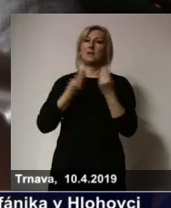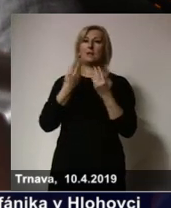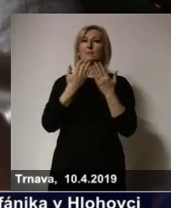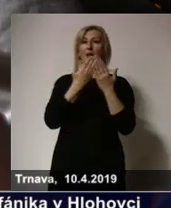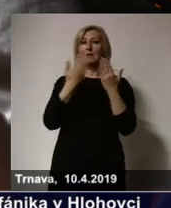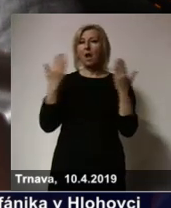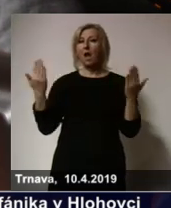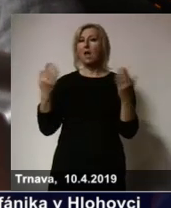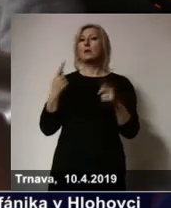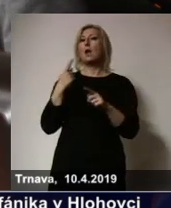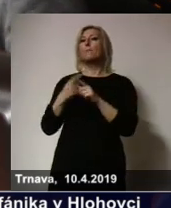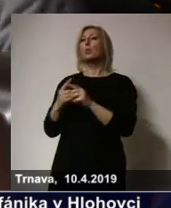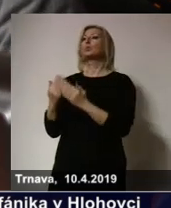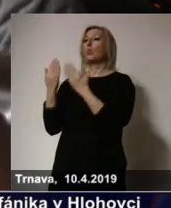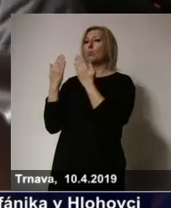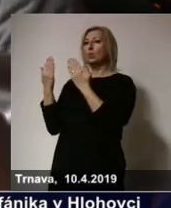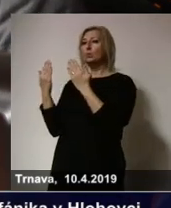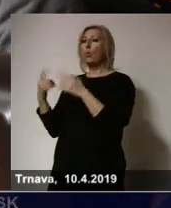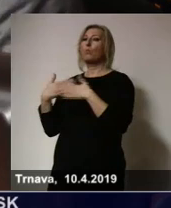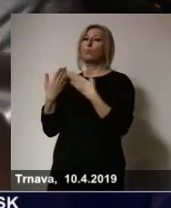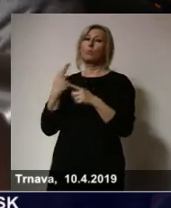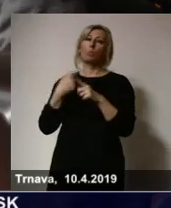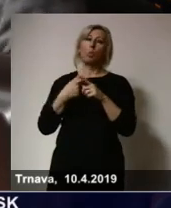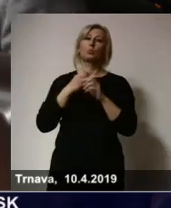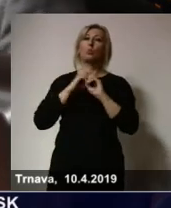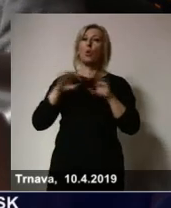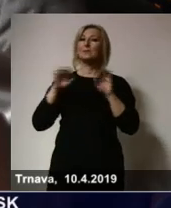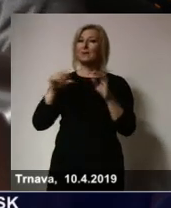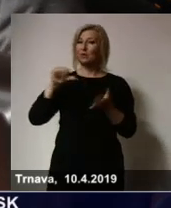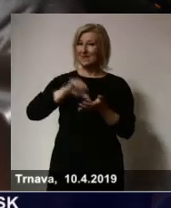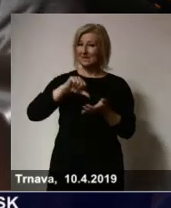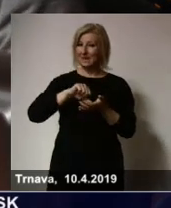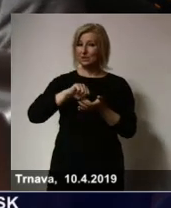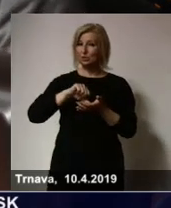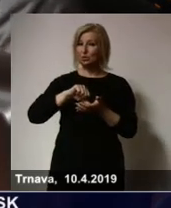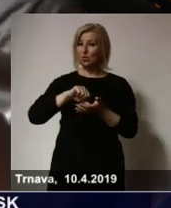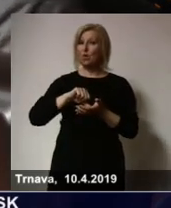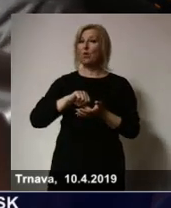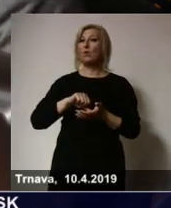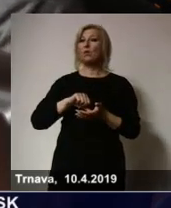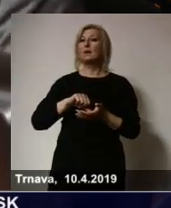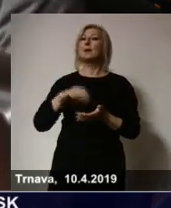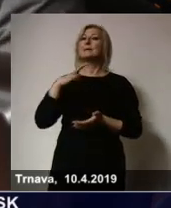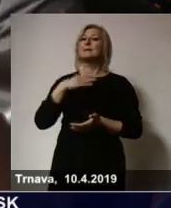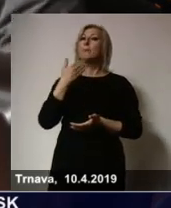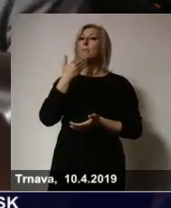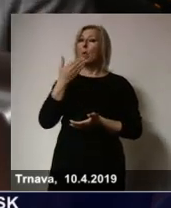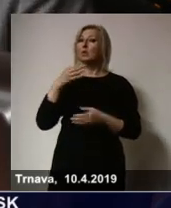múzea, osvetové strediska, za ten mechanizmus, ktorý sme zvolili, chcem sa poďakovať